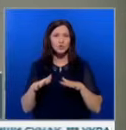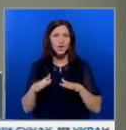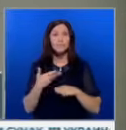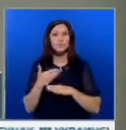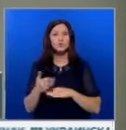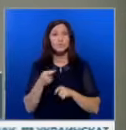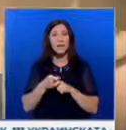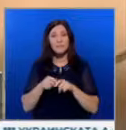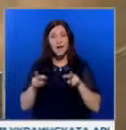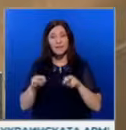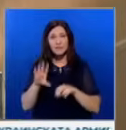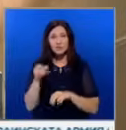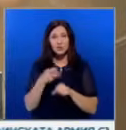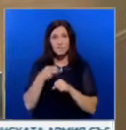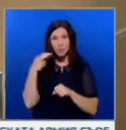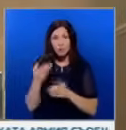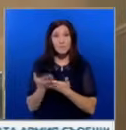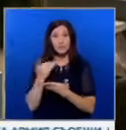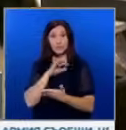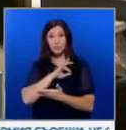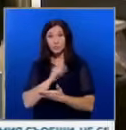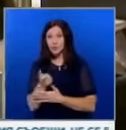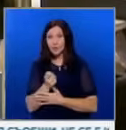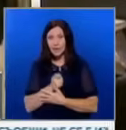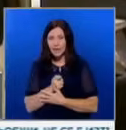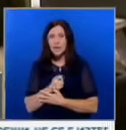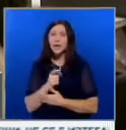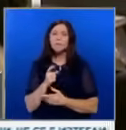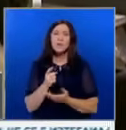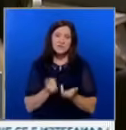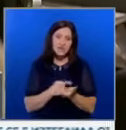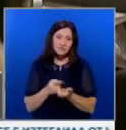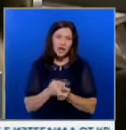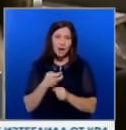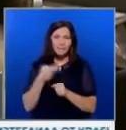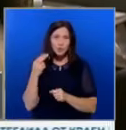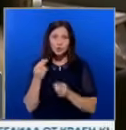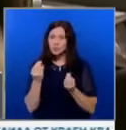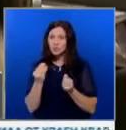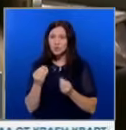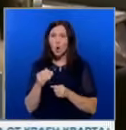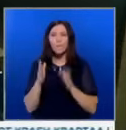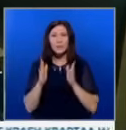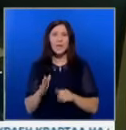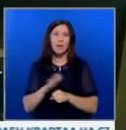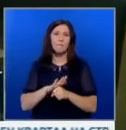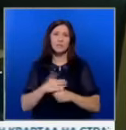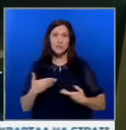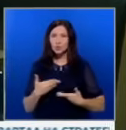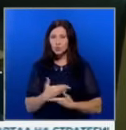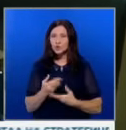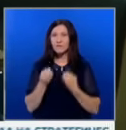бъде направен анализ на всички болници преди да получат кредит. За всяка болница сумата ще се определя на базата на нуждите